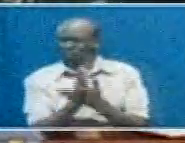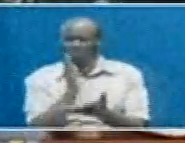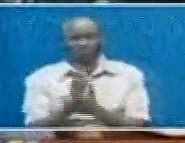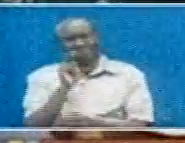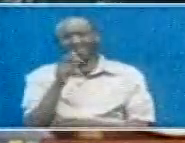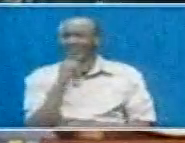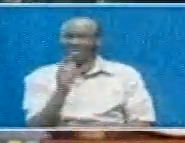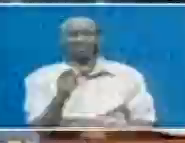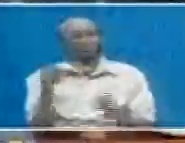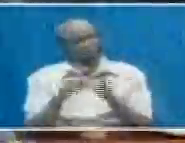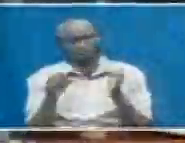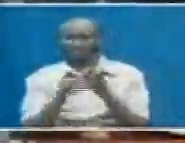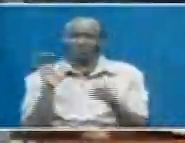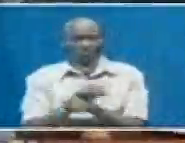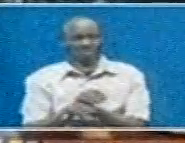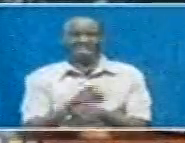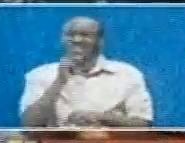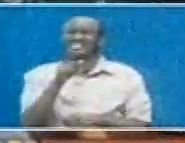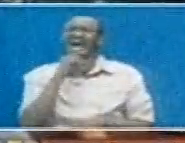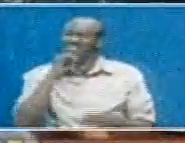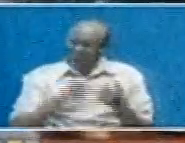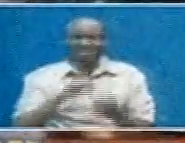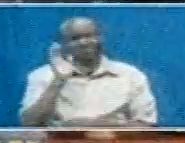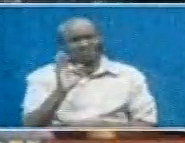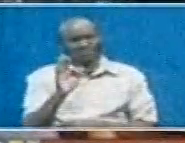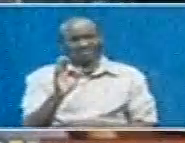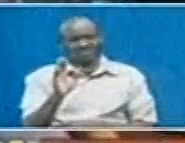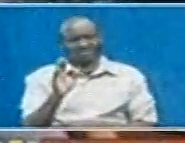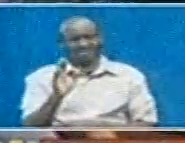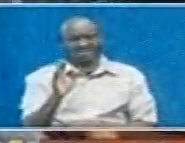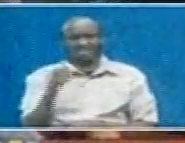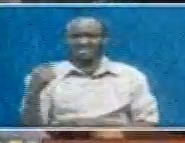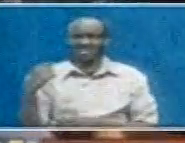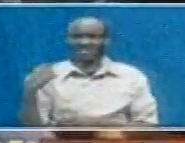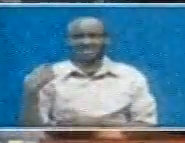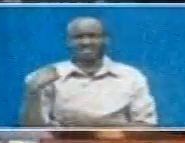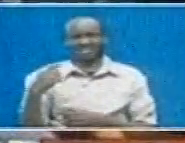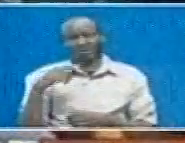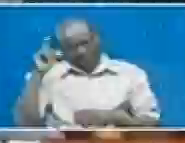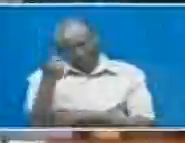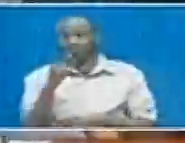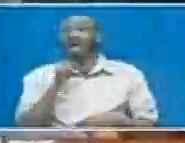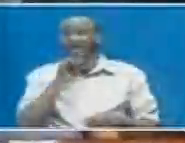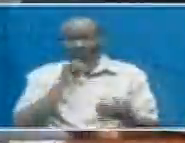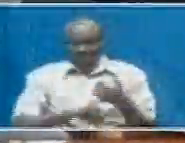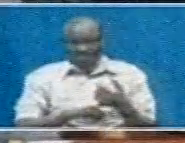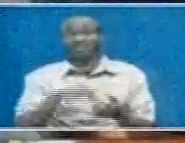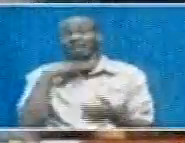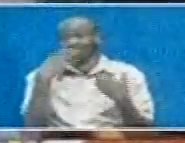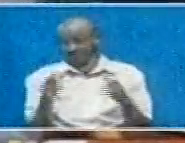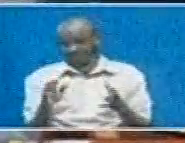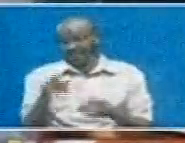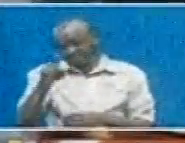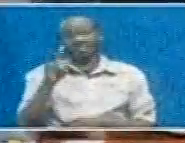anaishi ni shida tu. Ni huyu mzee mwenye amemchukua, ni namba mbili, si namba wa kwanza alikufa aliaka. Huyu